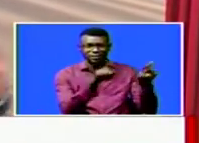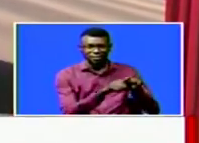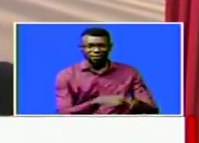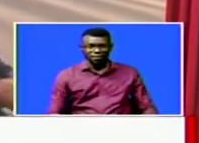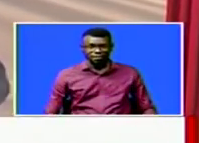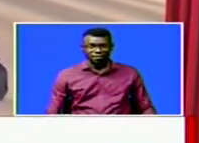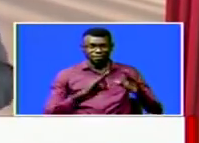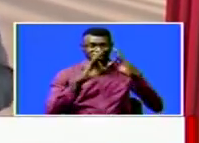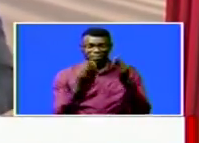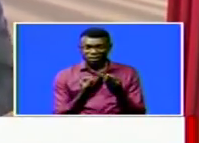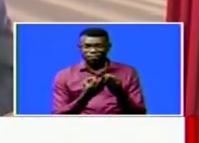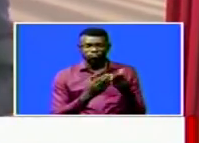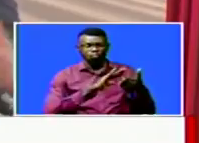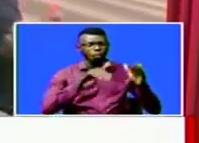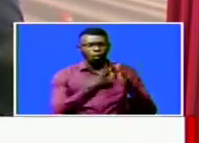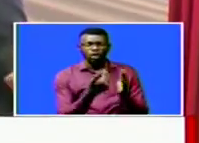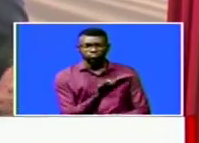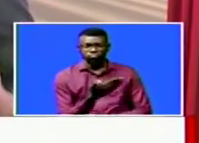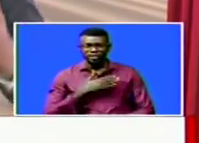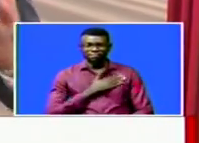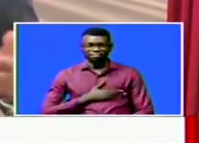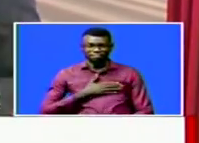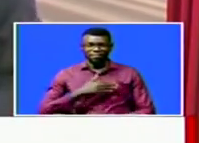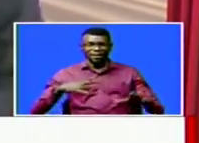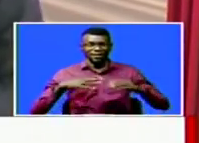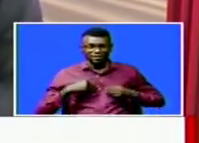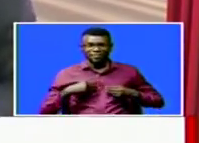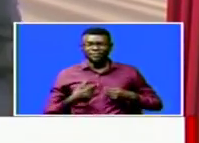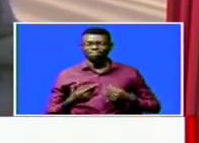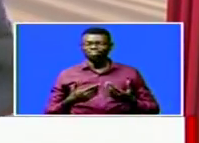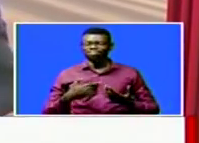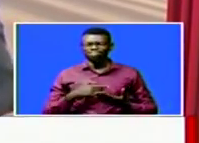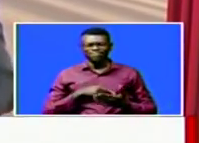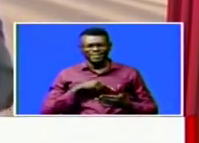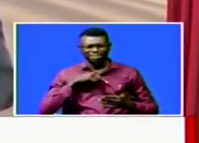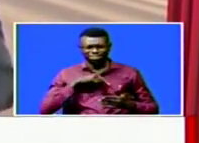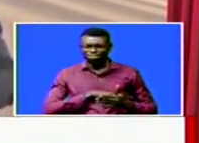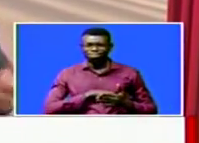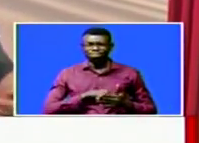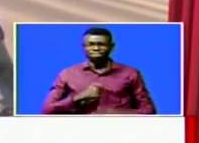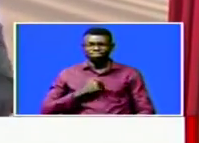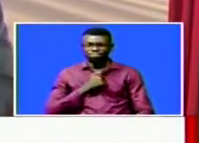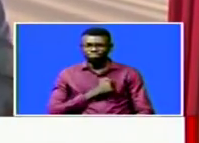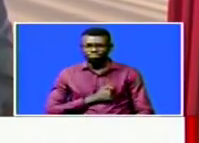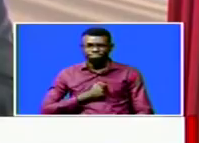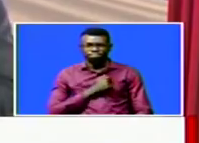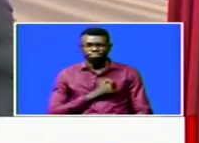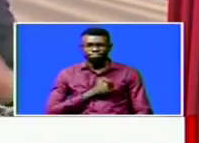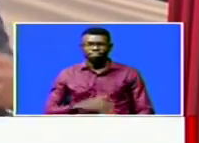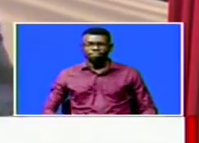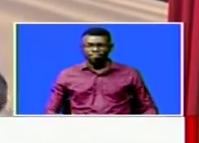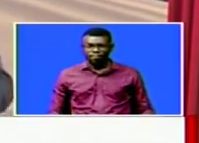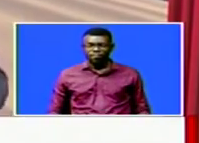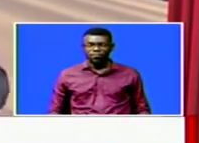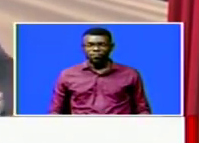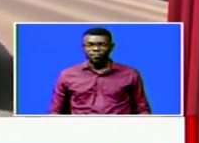your entire family, please accept my deepest condolence on my own behalf, and